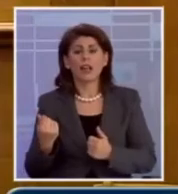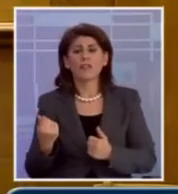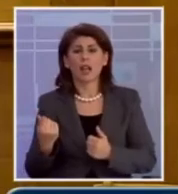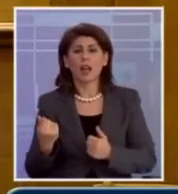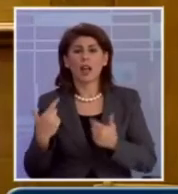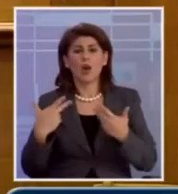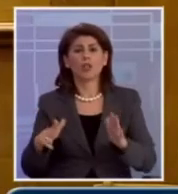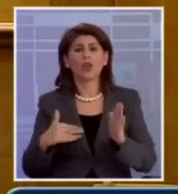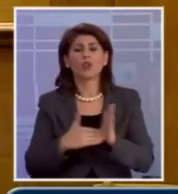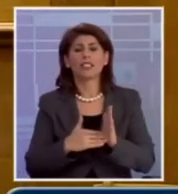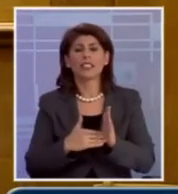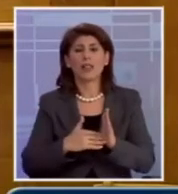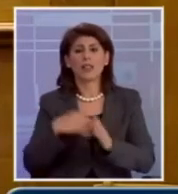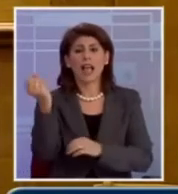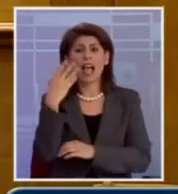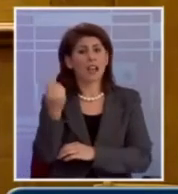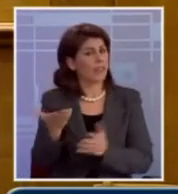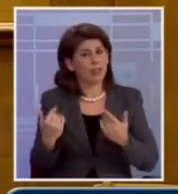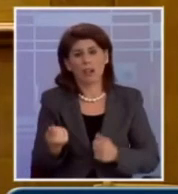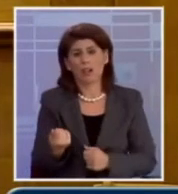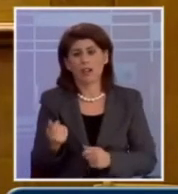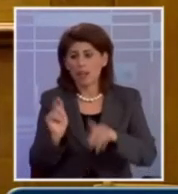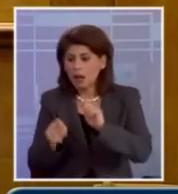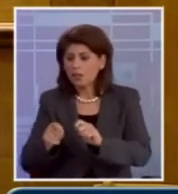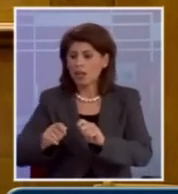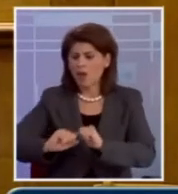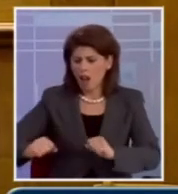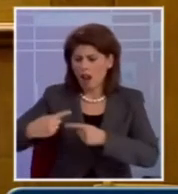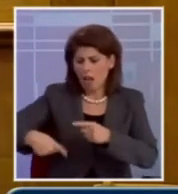τα 800.000 το ΕΚΑΒ για να επισκευαστούν.